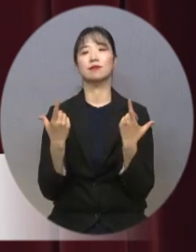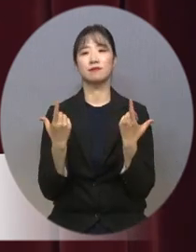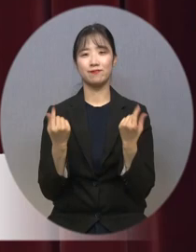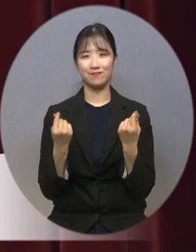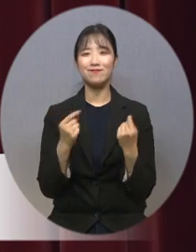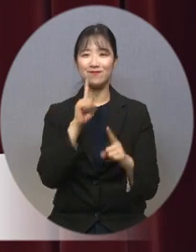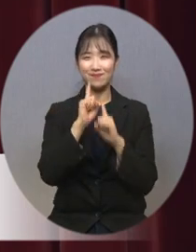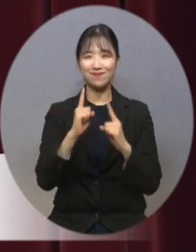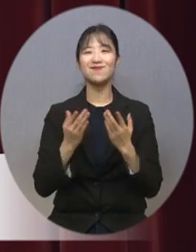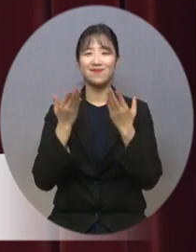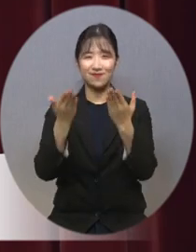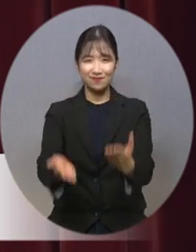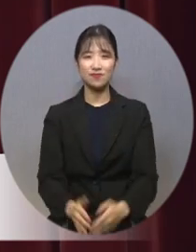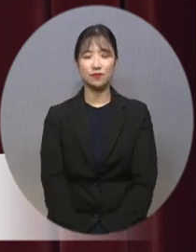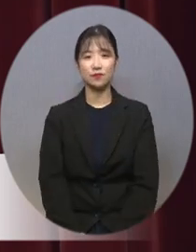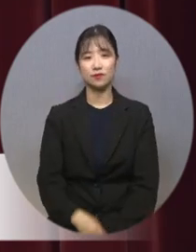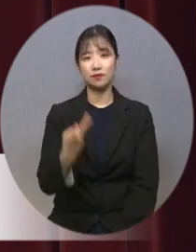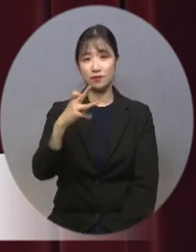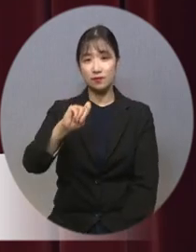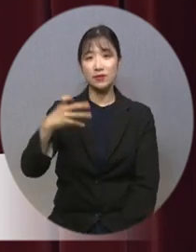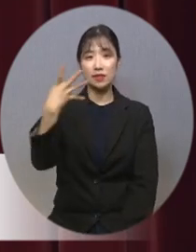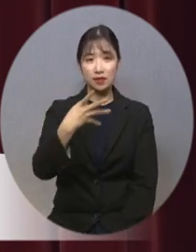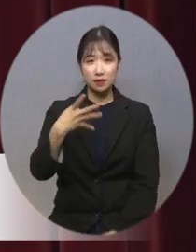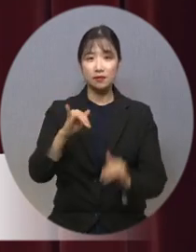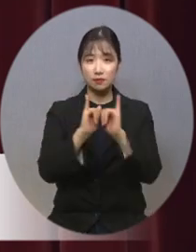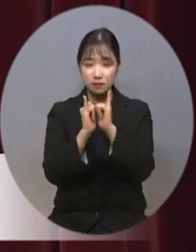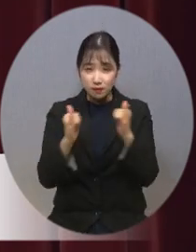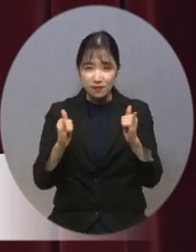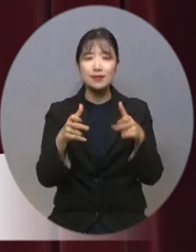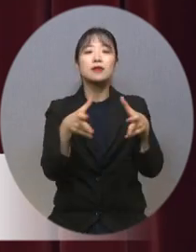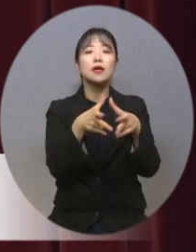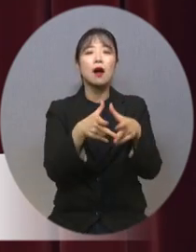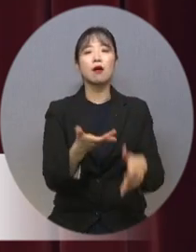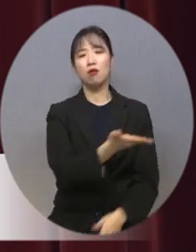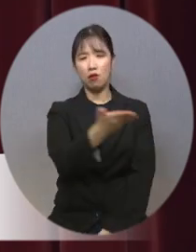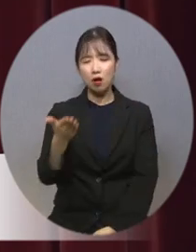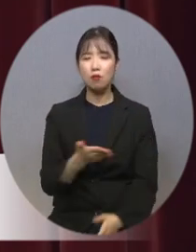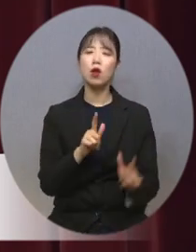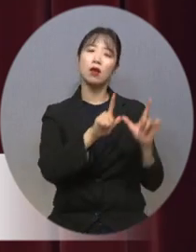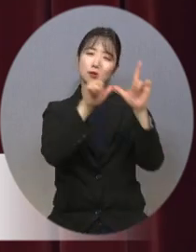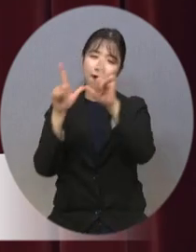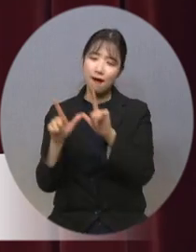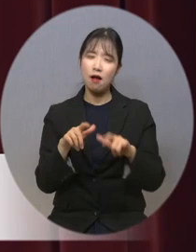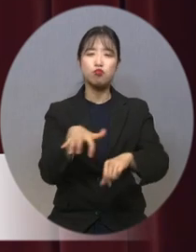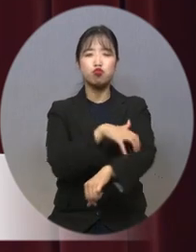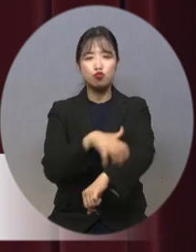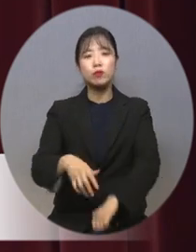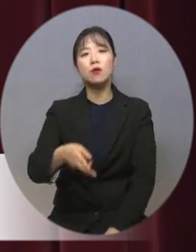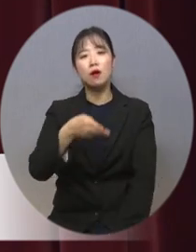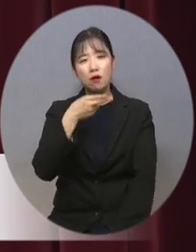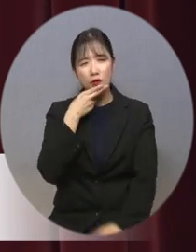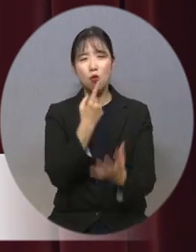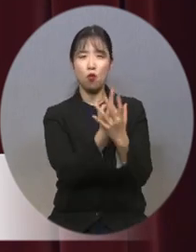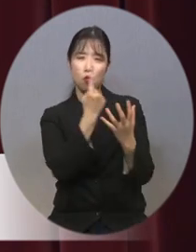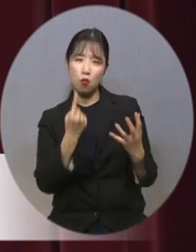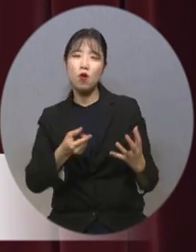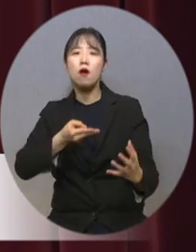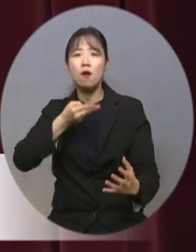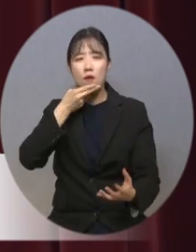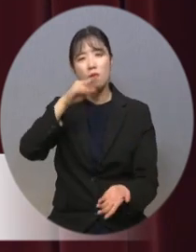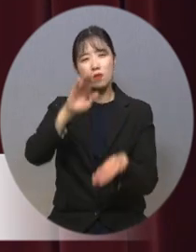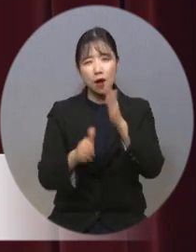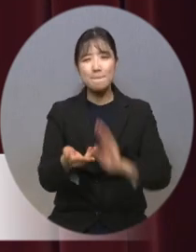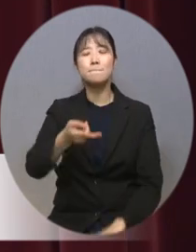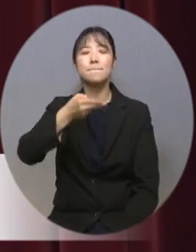그런 말씀을 드립니다. 13만 4천의 장애인들이 살아가는데 불편함이 없고 소외되지 않고